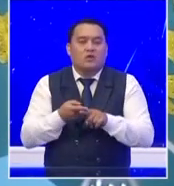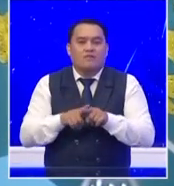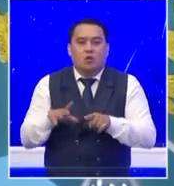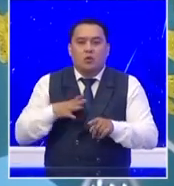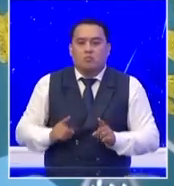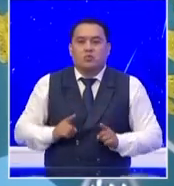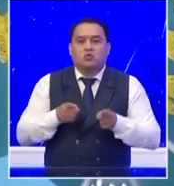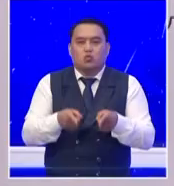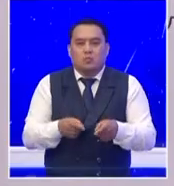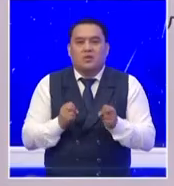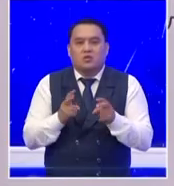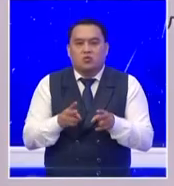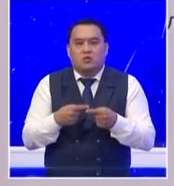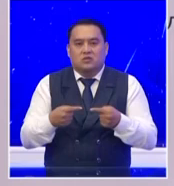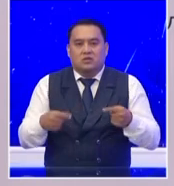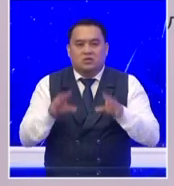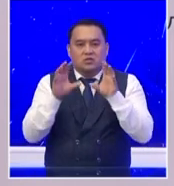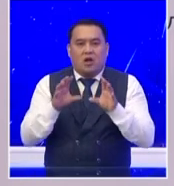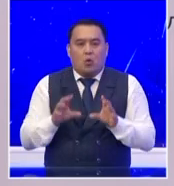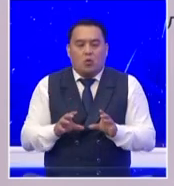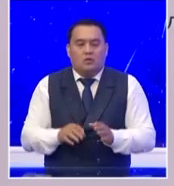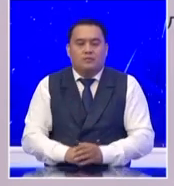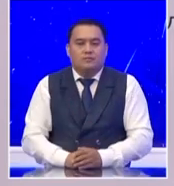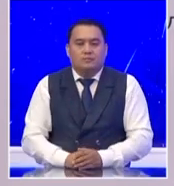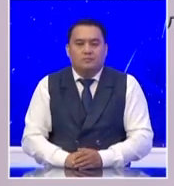полученных преступным путем, и совершенствование законодательства.